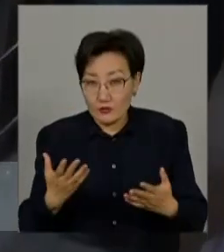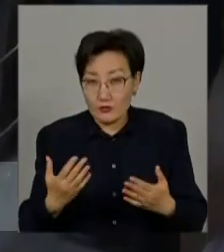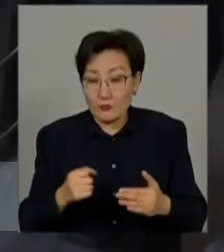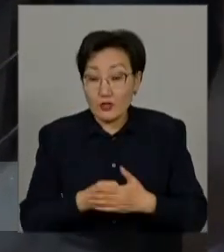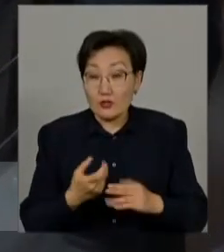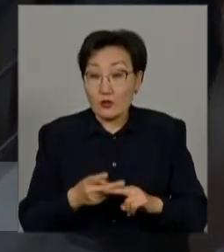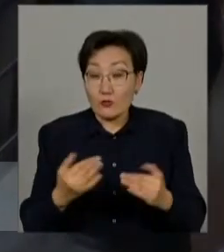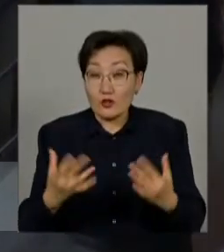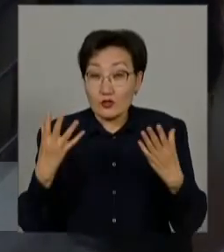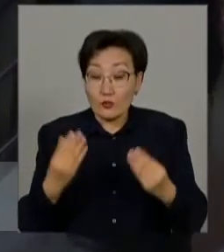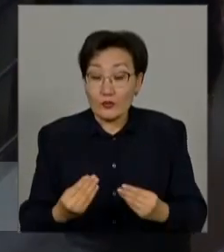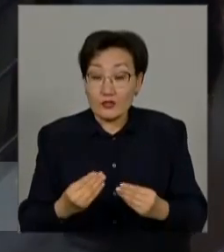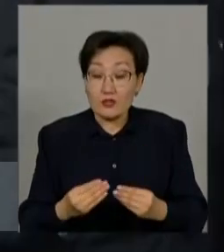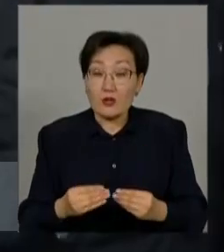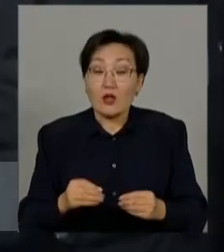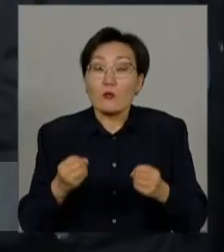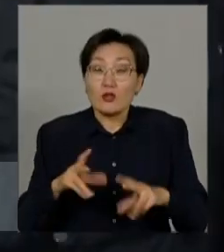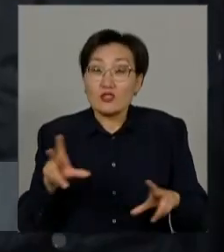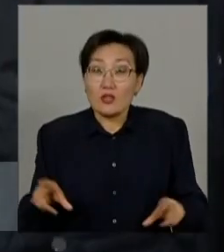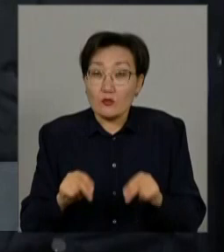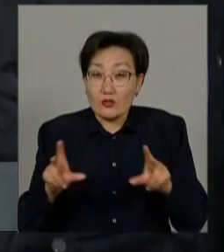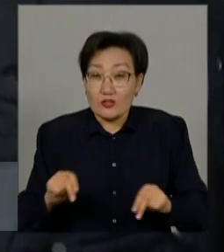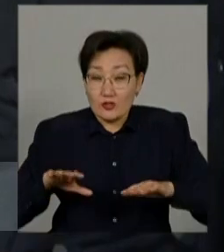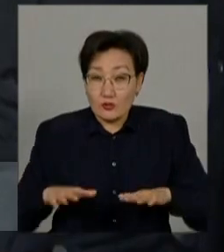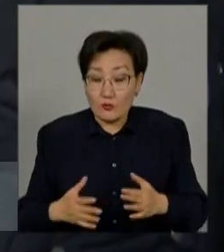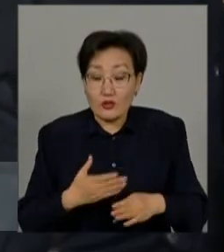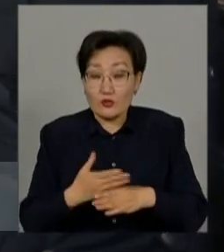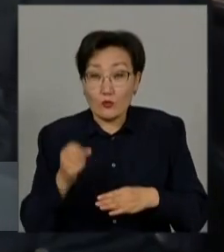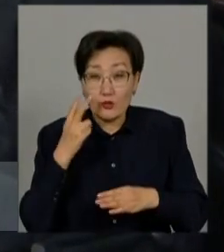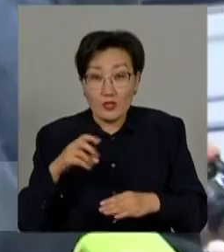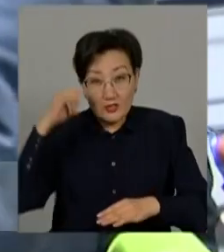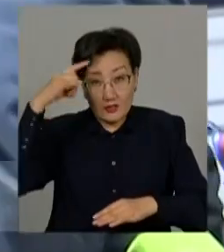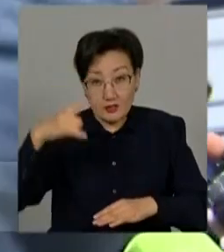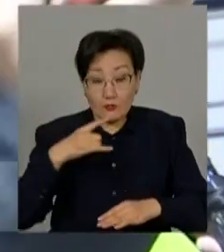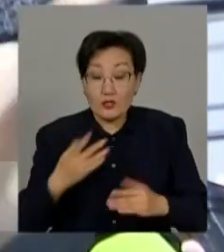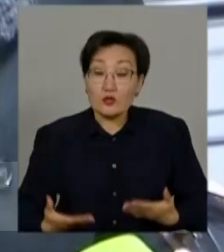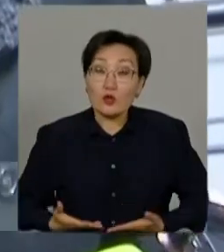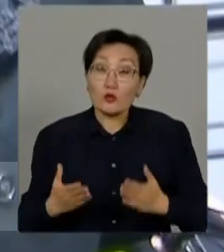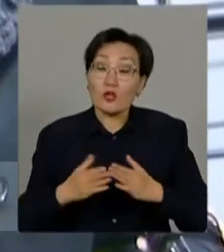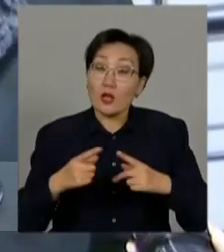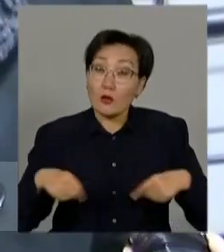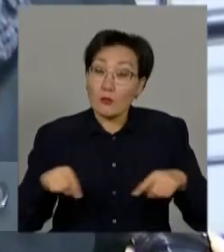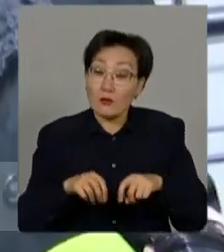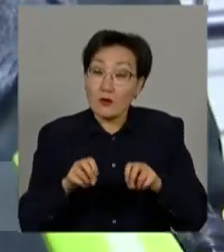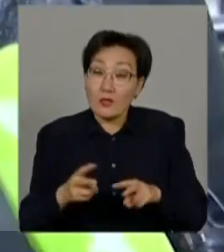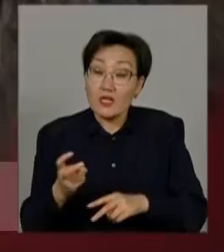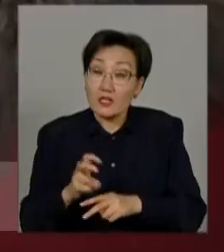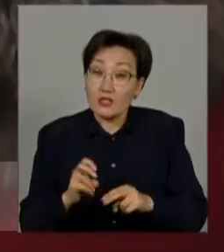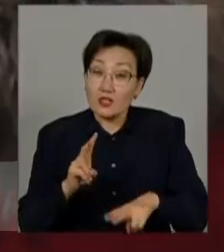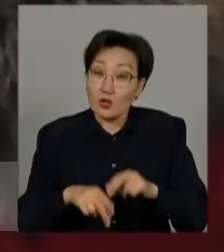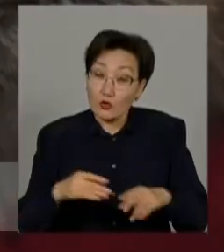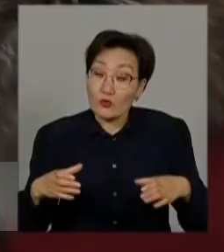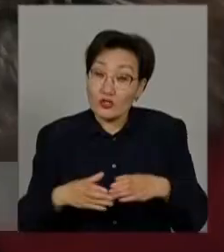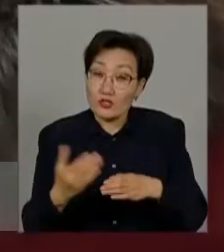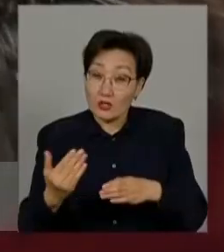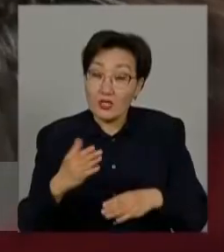дейін әне міне деген тұрғақ уәдеден шаршаған халыққа түс ауа Қазақстан тұрғын үй компаниясының мамандары келіп, жағдайды құрылыс